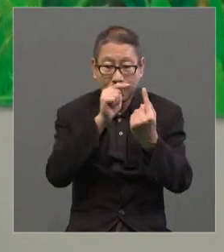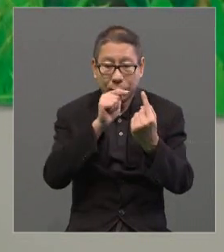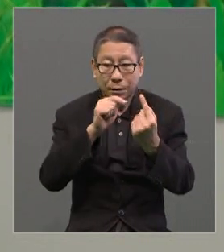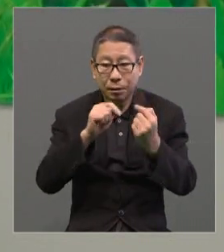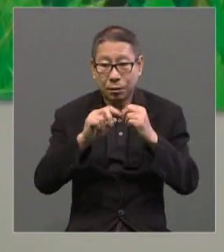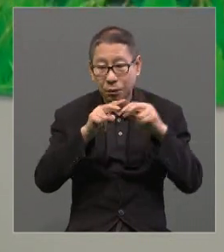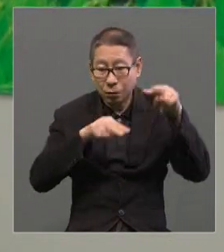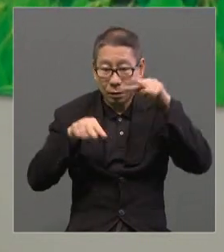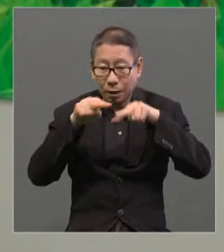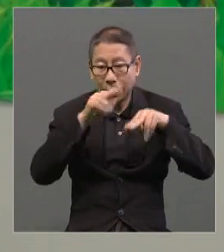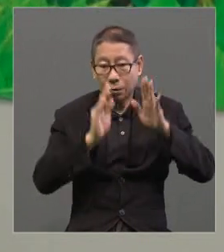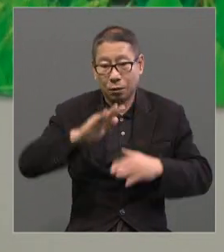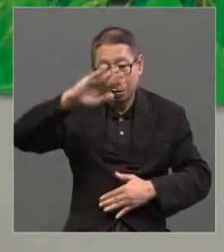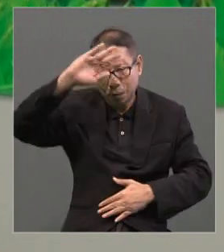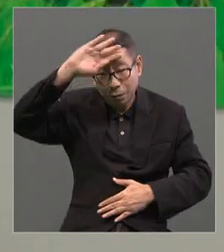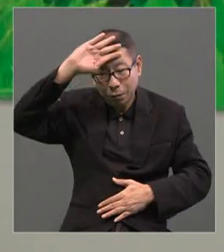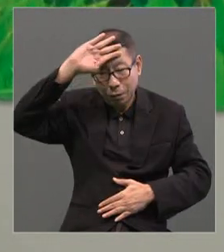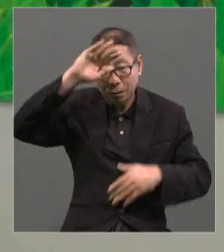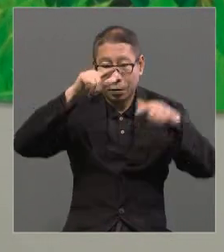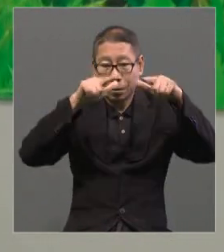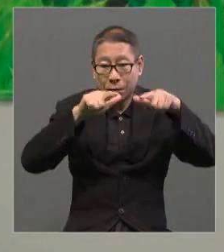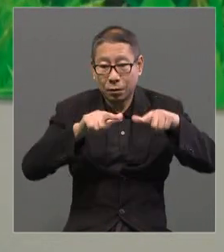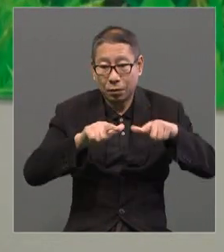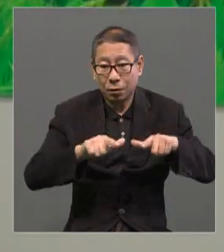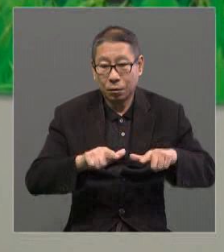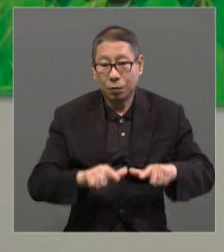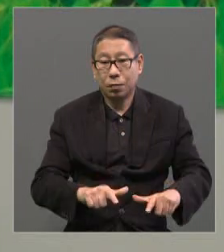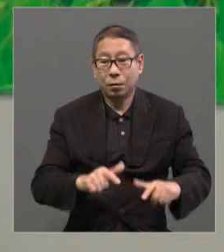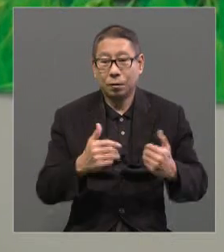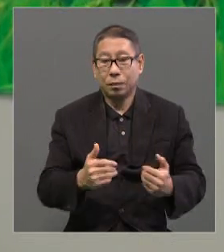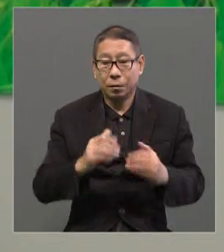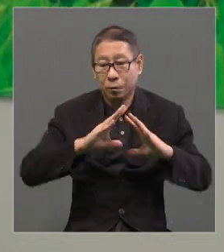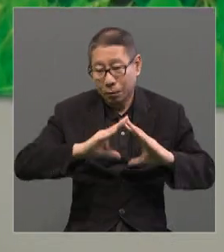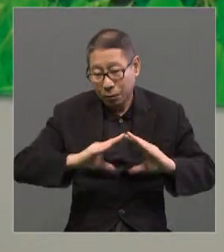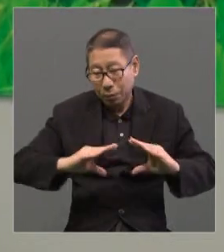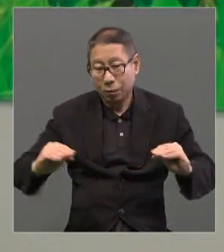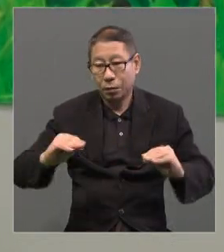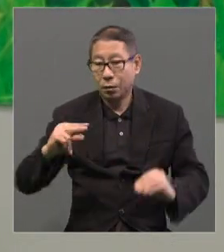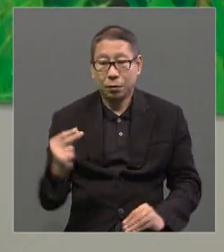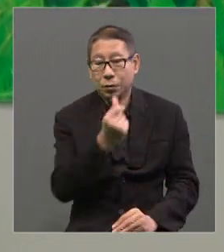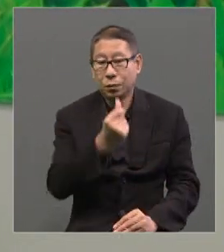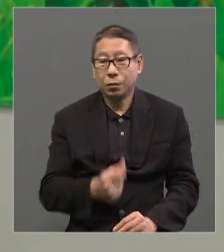ำนวนผู้ป่วยให้ลดลงนะครับแล้วก็ให้สงบโดยเร็วที่สุด